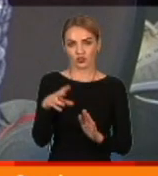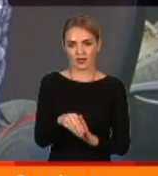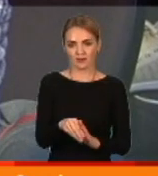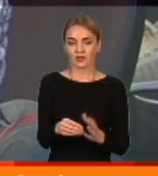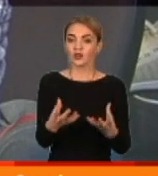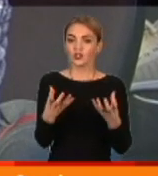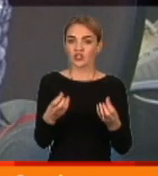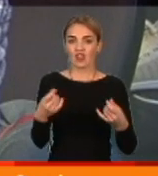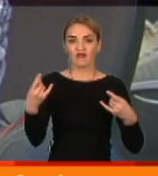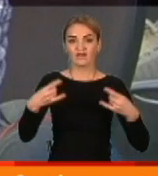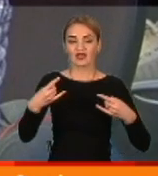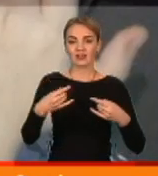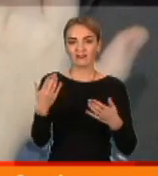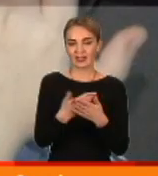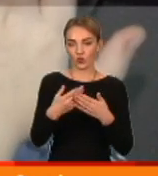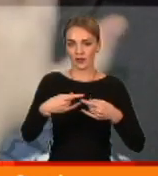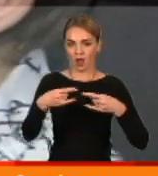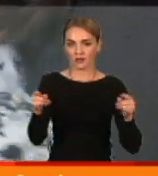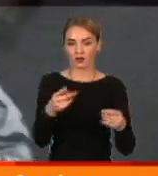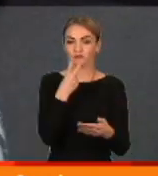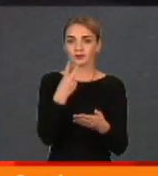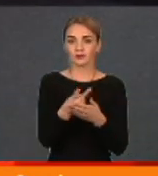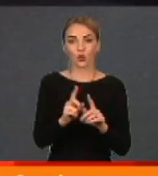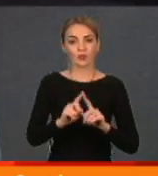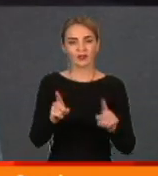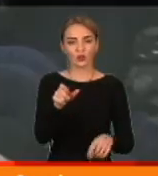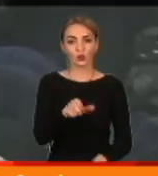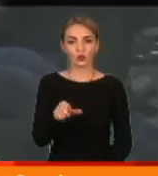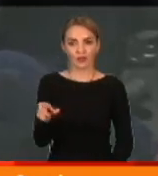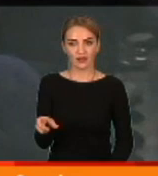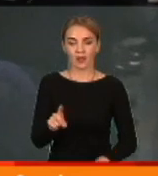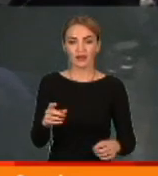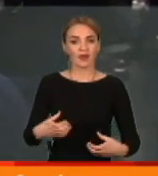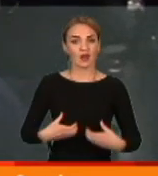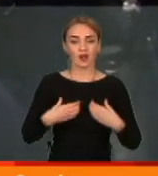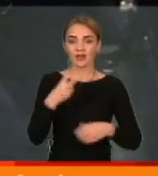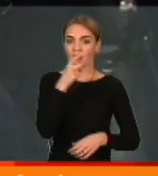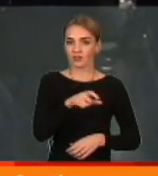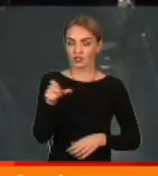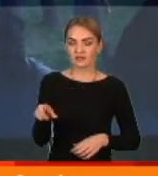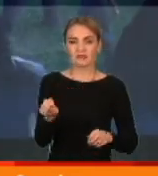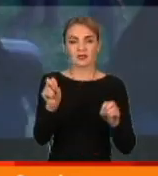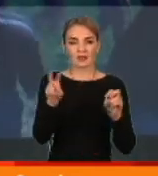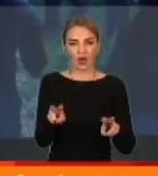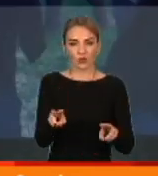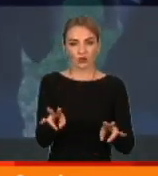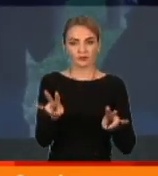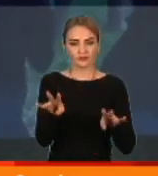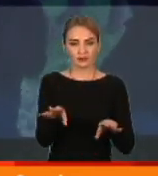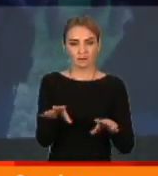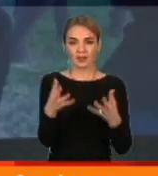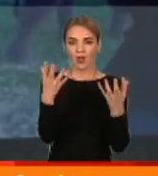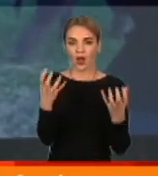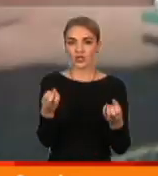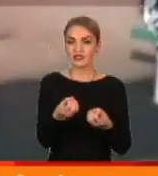А ще у кінотеатрах щомісяця передбачені покази для особливих людей, аби не налякати глядачів. У залі спеціально лишатимуть